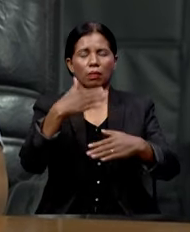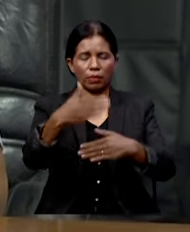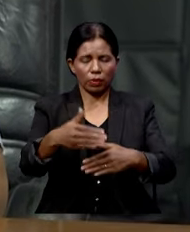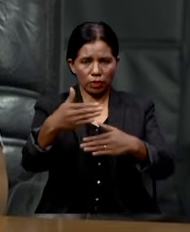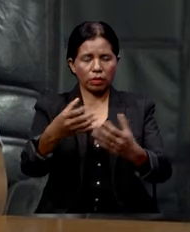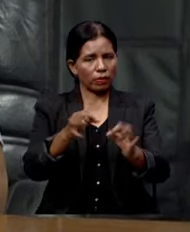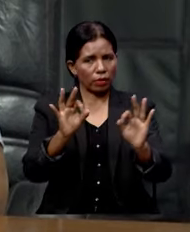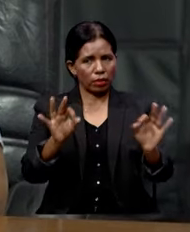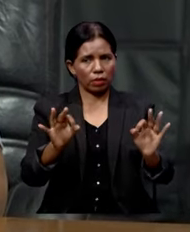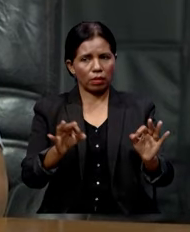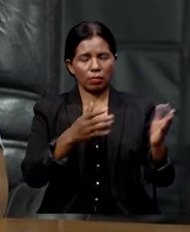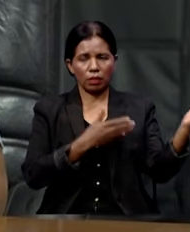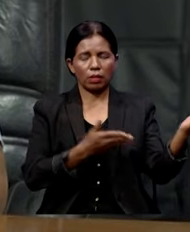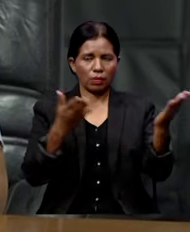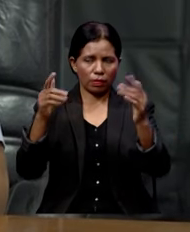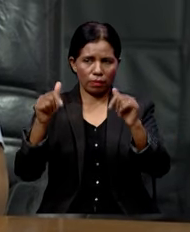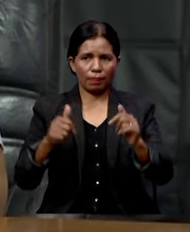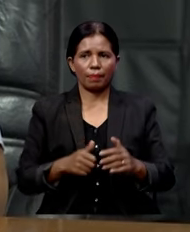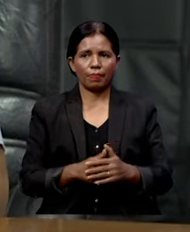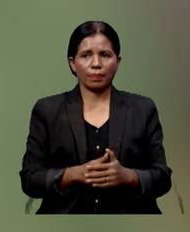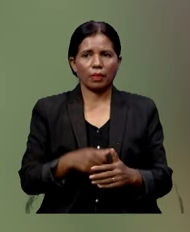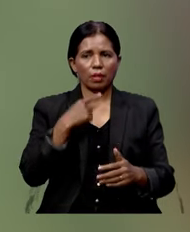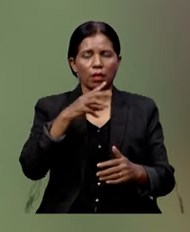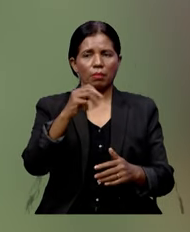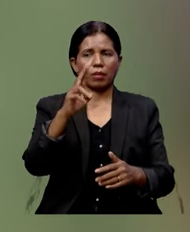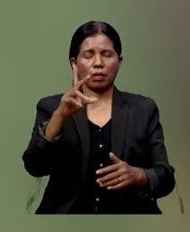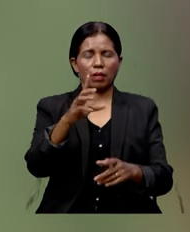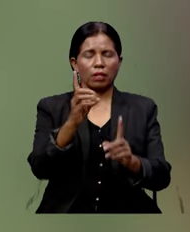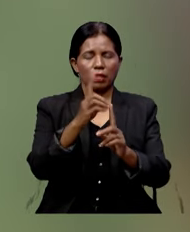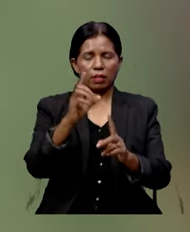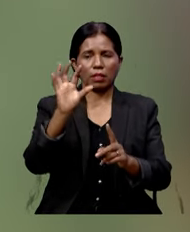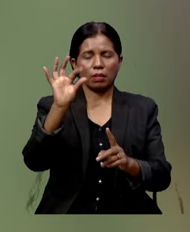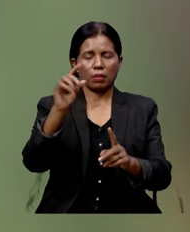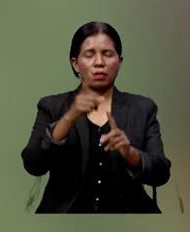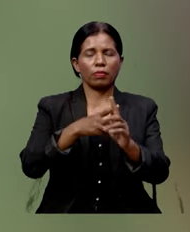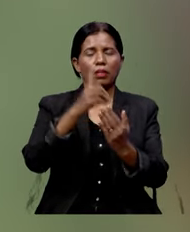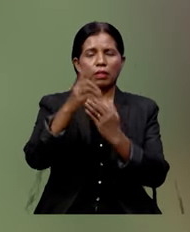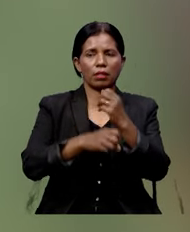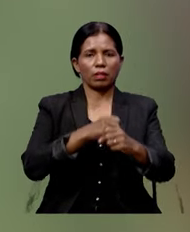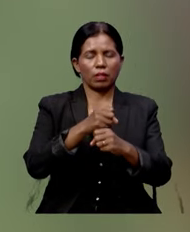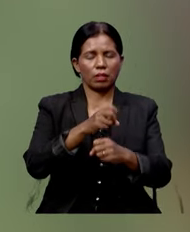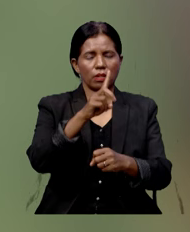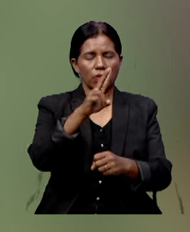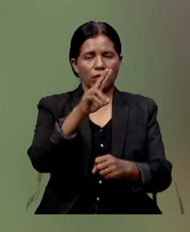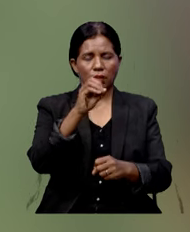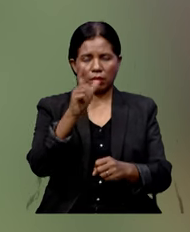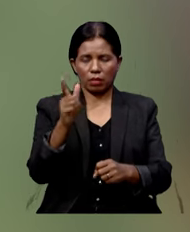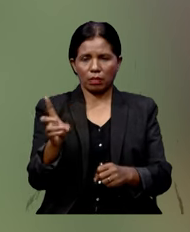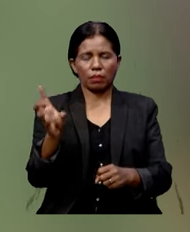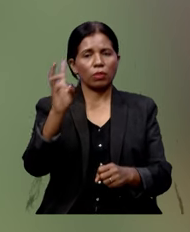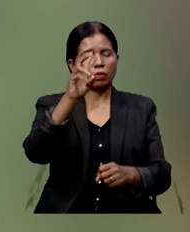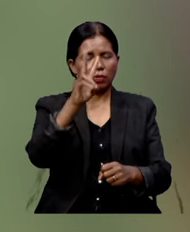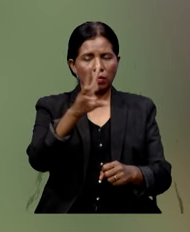anane beli pakuan. Koronel Antonio Suarez da Silva Maucalo Morris Alorong sia fulan Desember tinang rewida tu sian nol resin rua iha